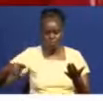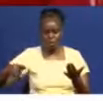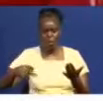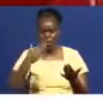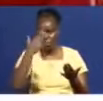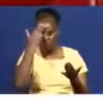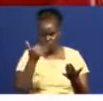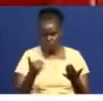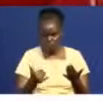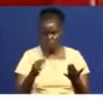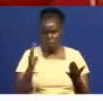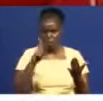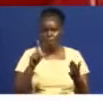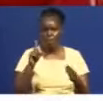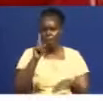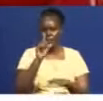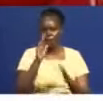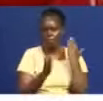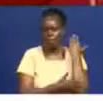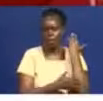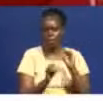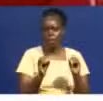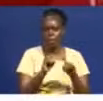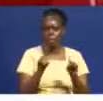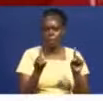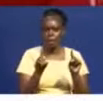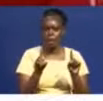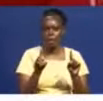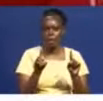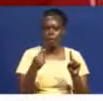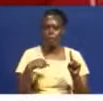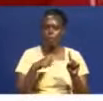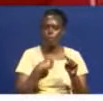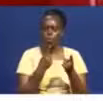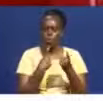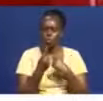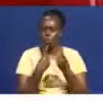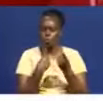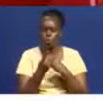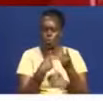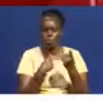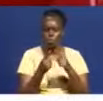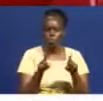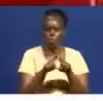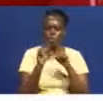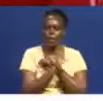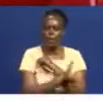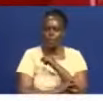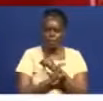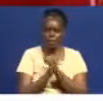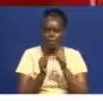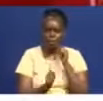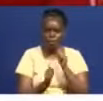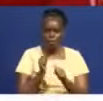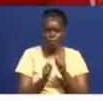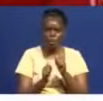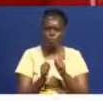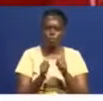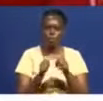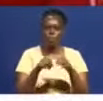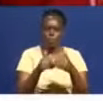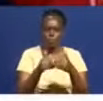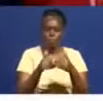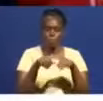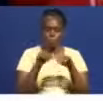kwa sababu mswada ulikuwa mbaya, bali kwa sababu tuna mazungumzo mengi kama taifa, Bispika, ambayo tulipaswa